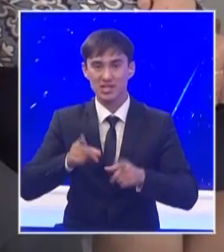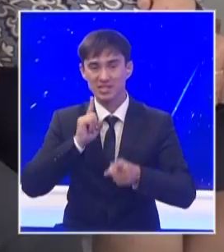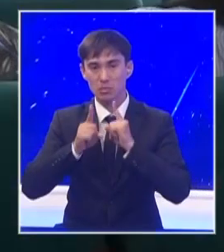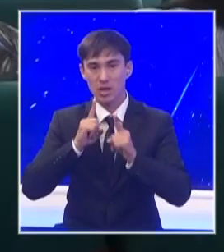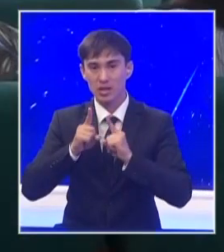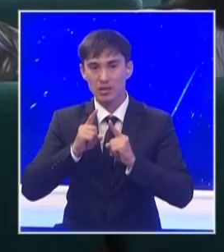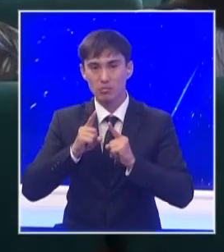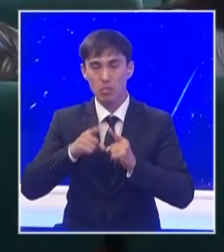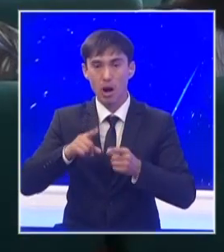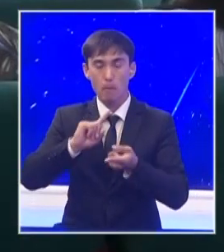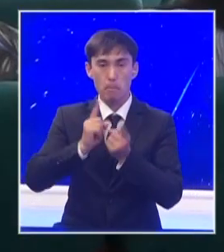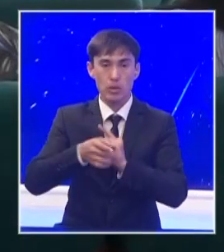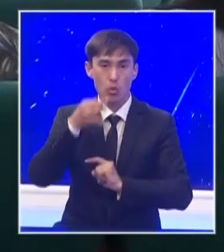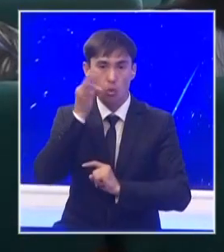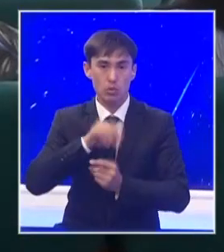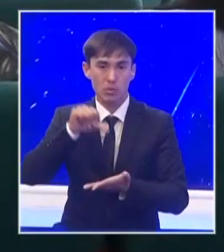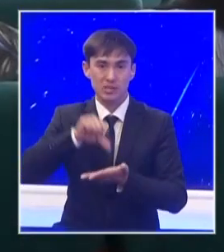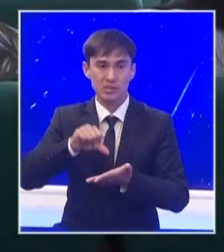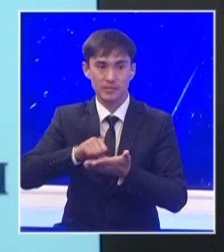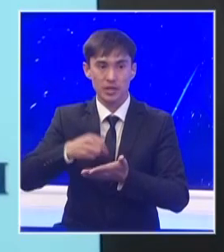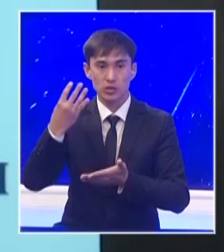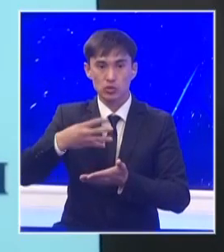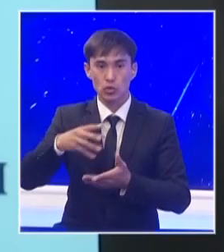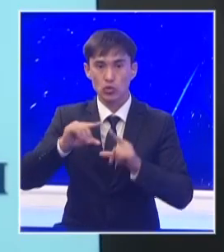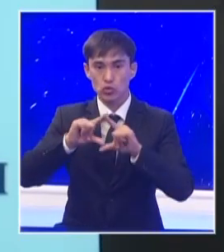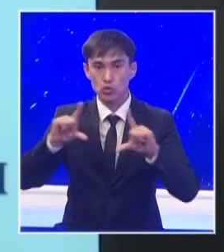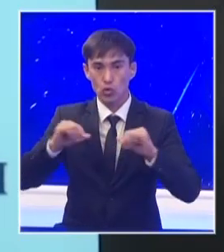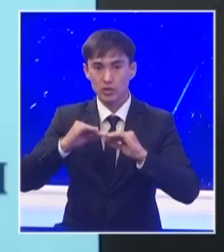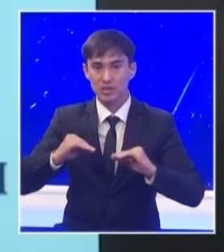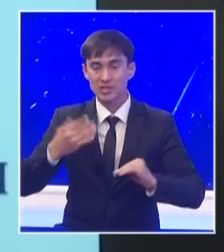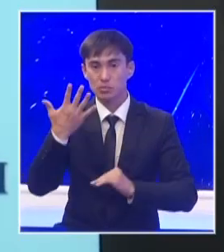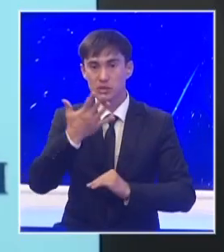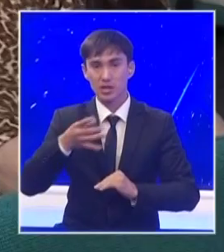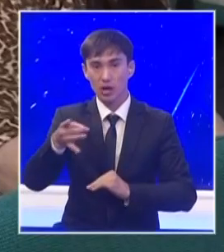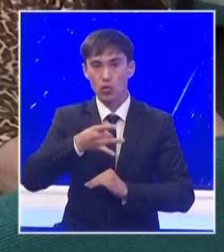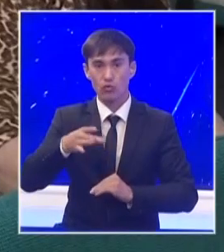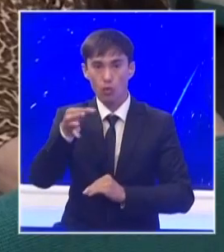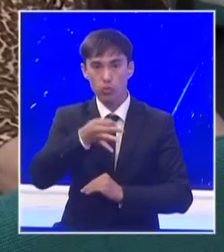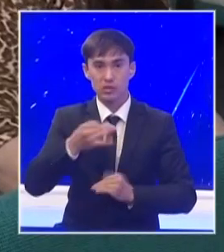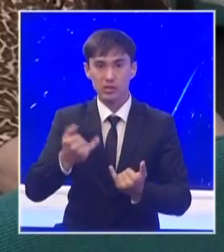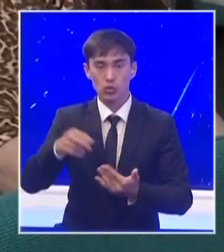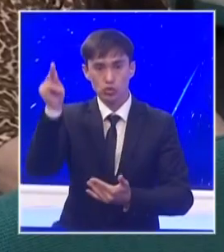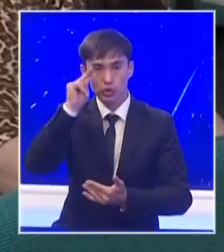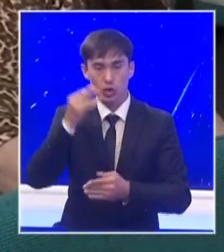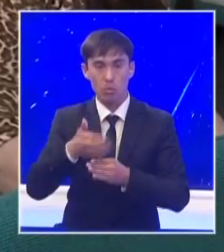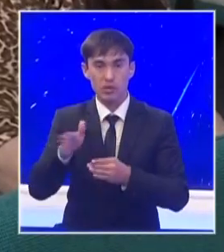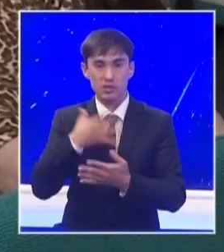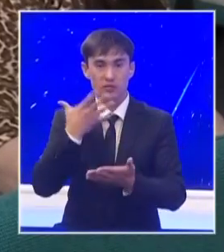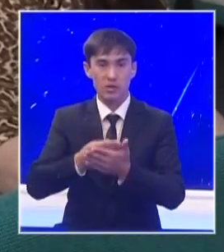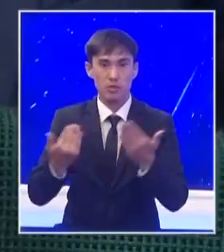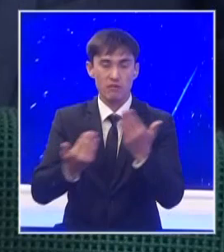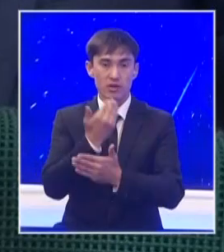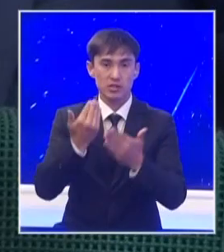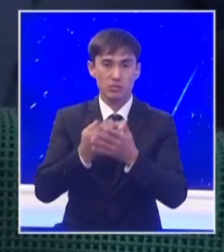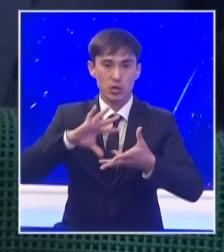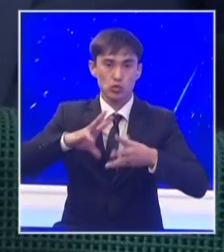по обмену опытом. Его посетили около 40 школьных представителей из 5 районов области. Здесь учителя поделились своими инновациями